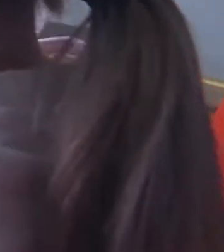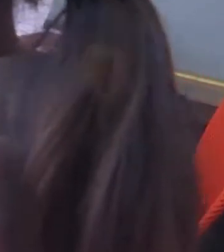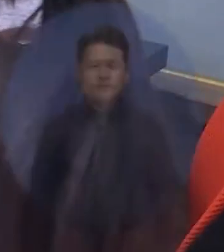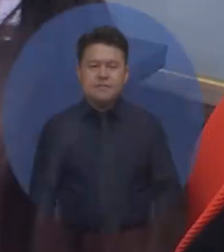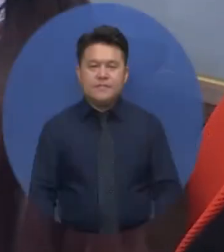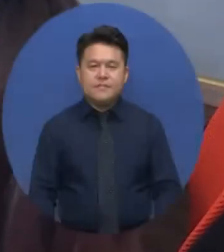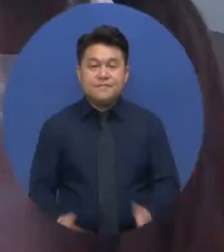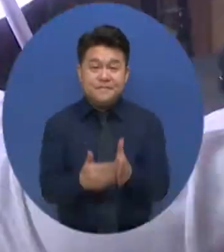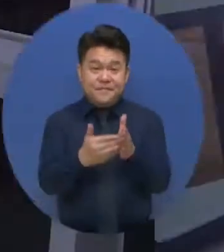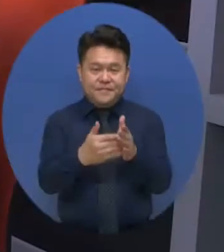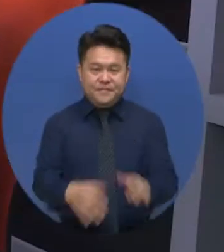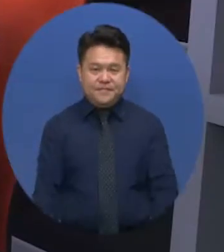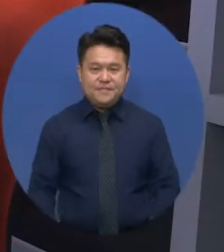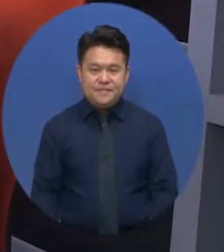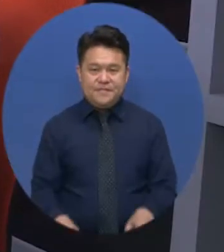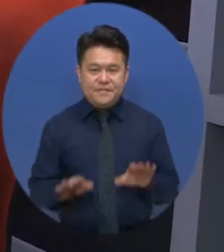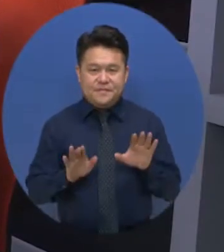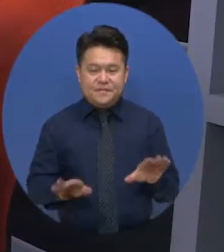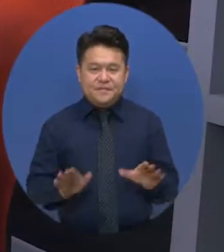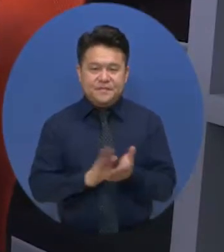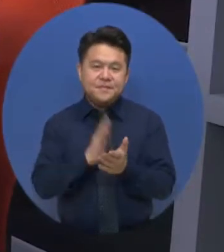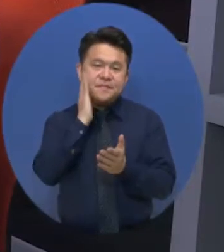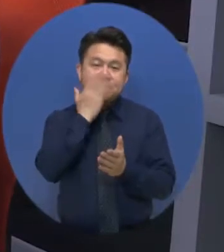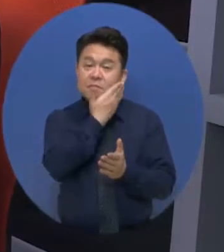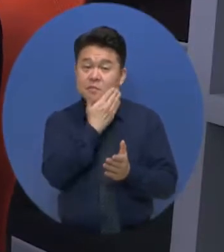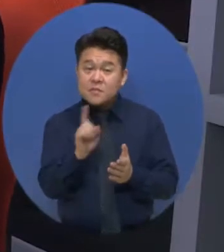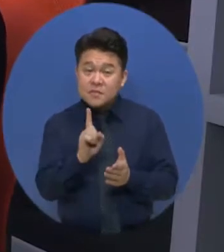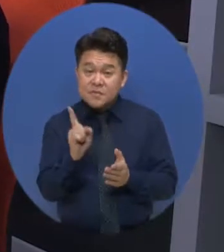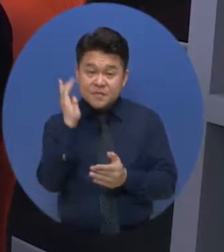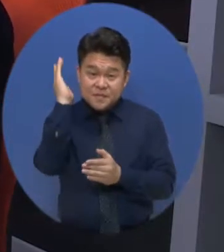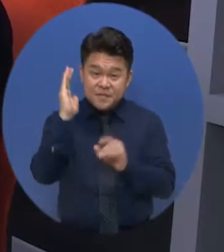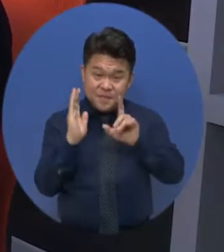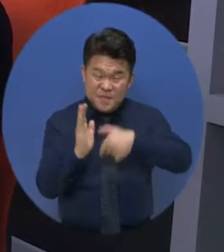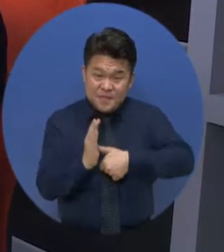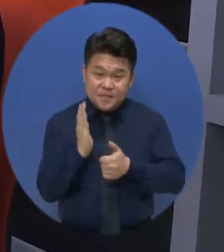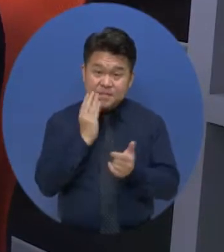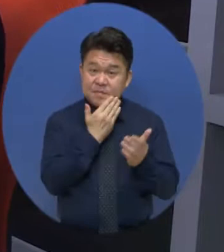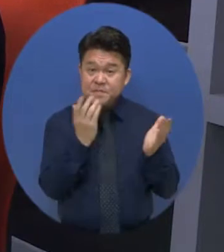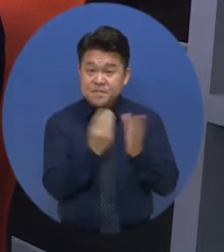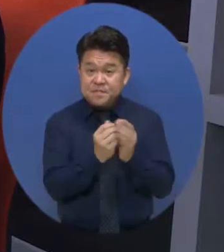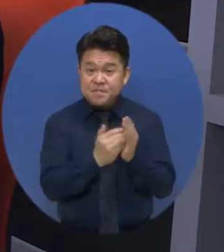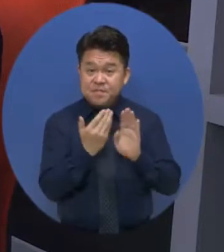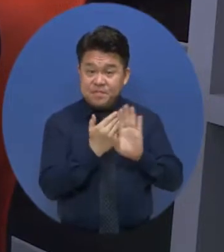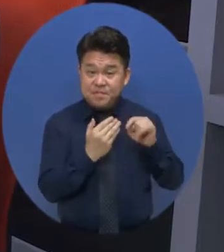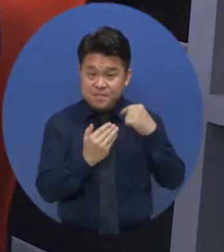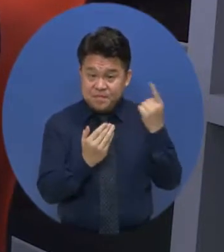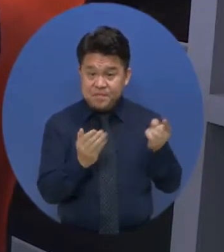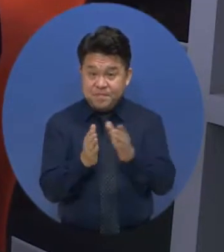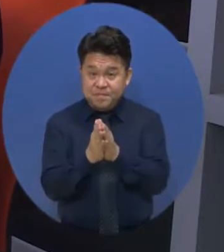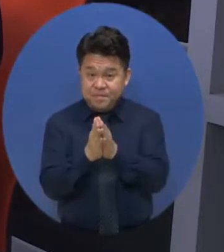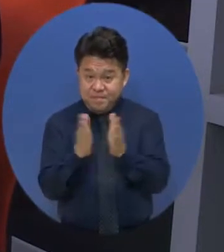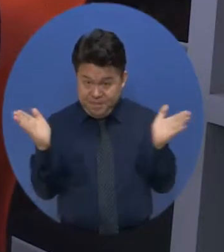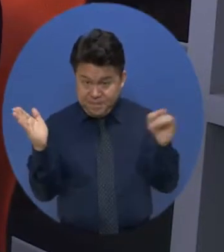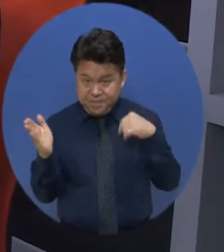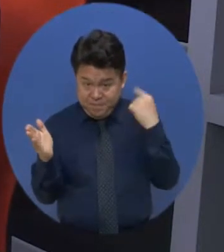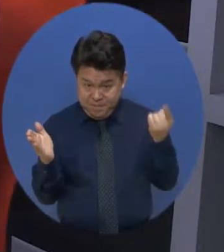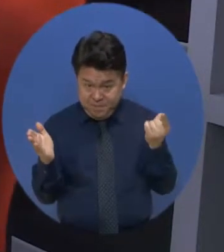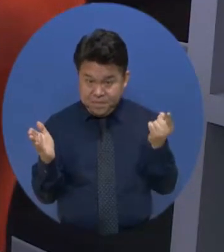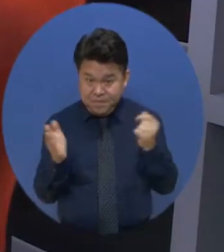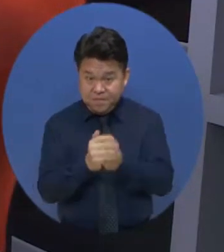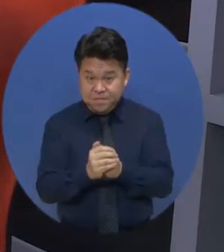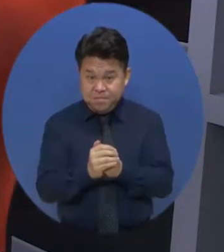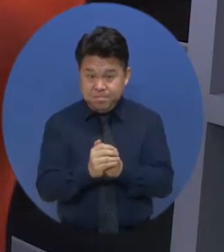됐어요. 오늘은 이제 어떤 메이크업입니다 이런 거 얘기할 때 메이크업을 다 한 상태에서 이제 인트로를 찍고